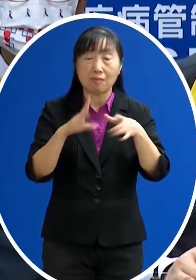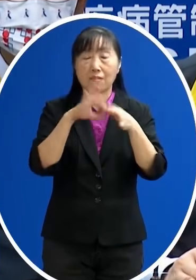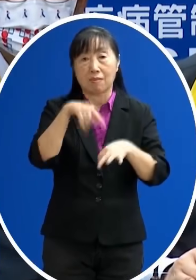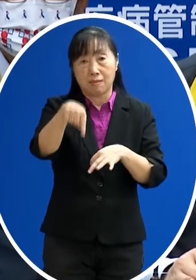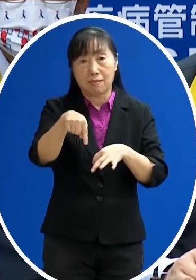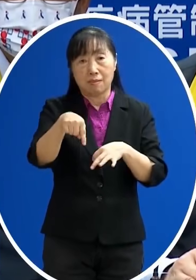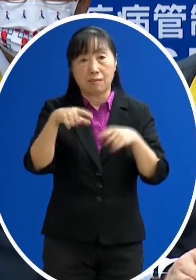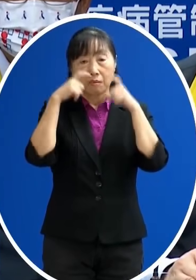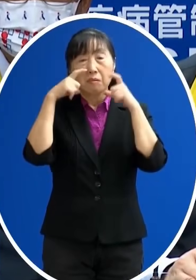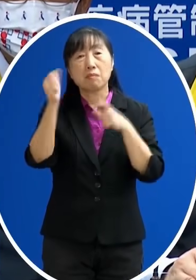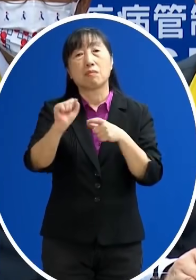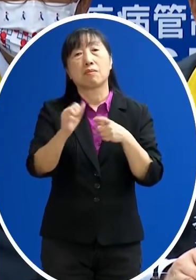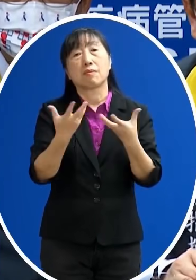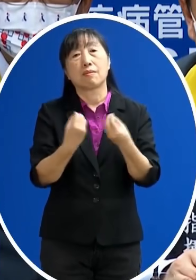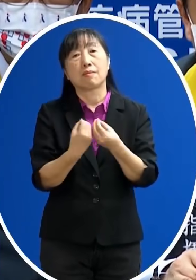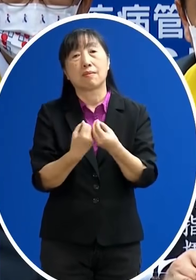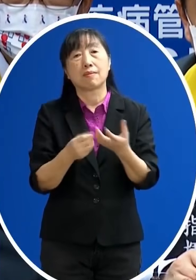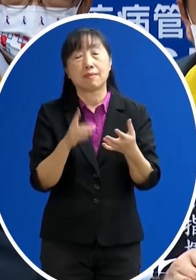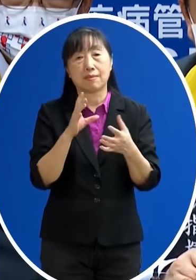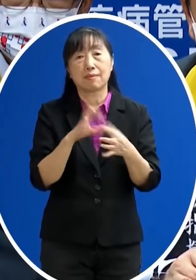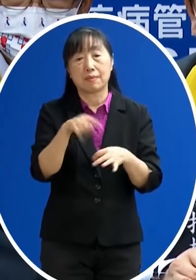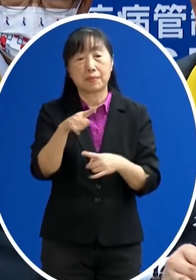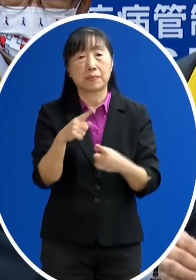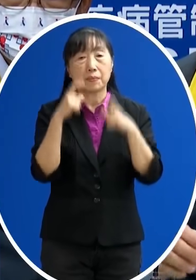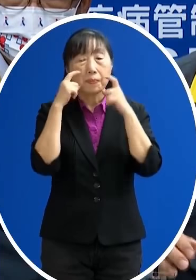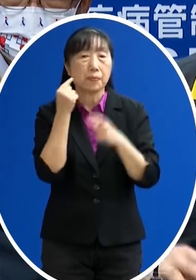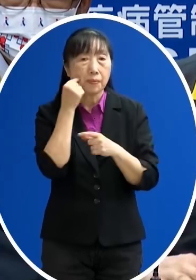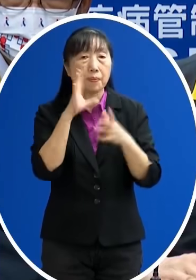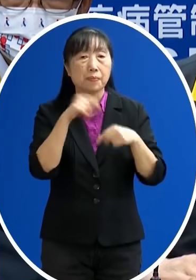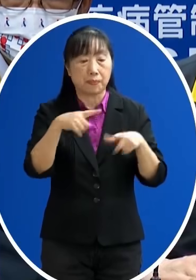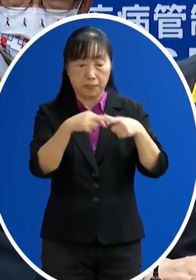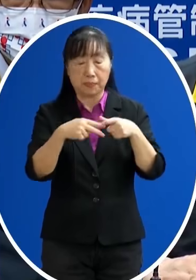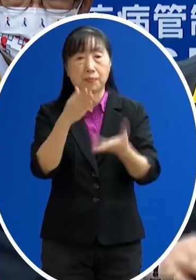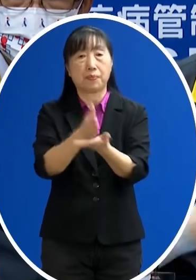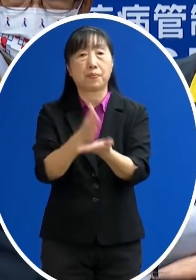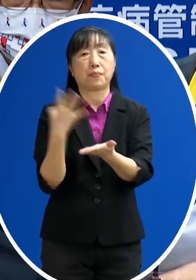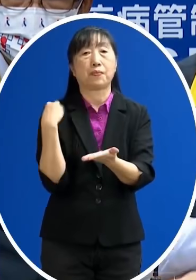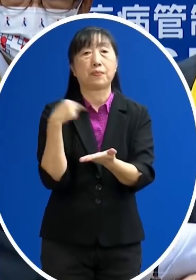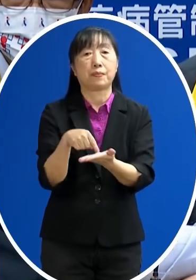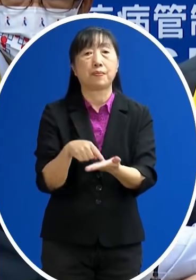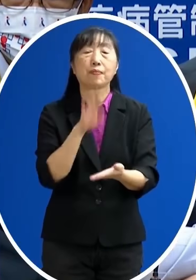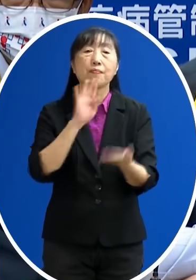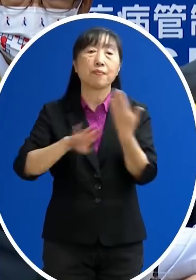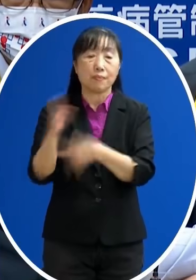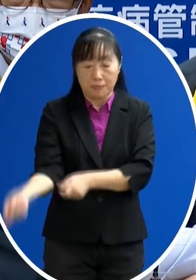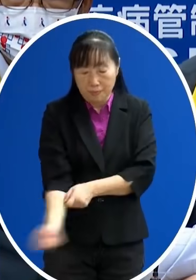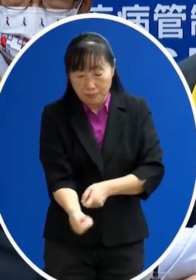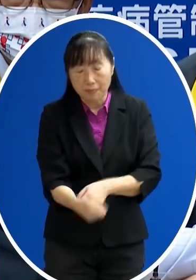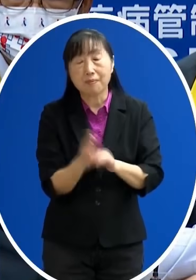为哦口罩啦，整个的哈还是有它的一个困难哈，所以先不开放。那高尔夫球场是开放